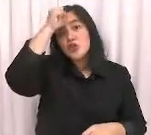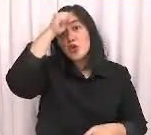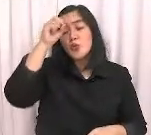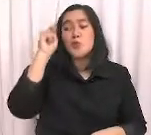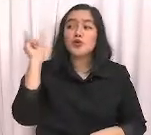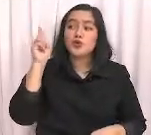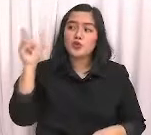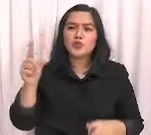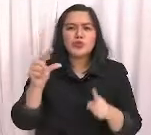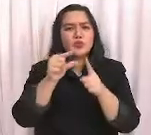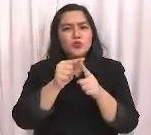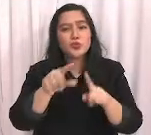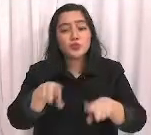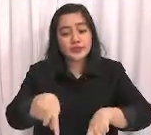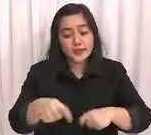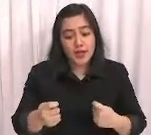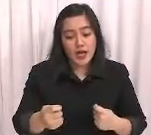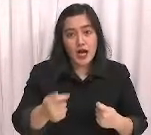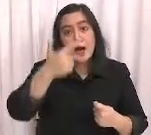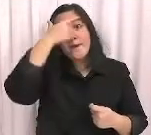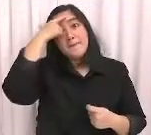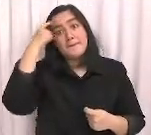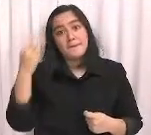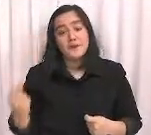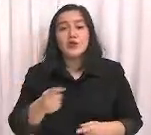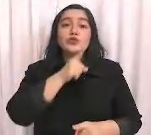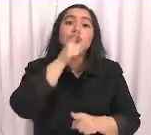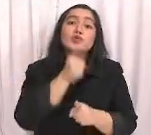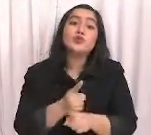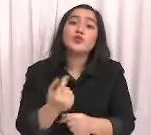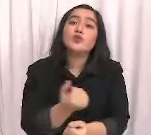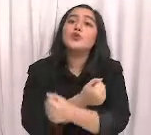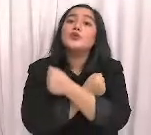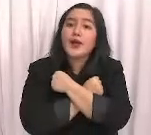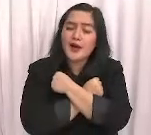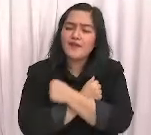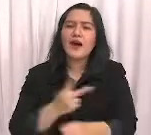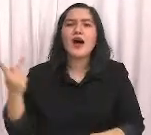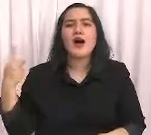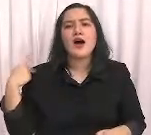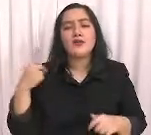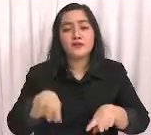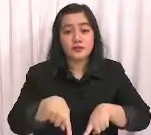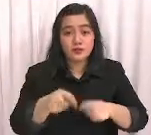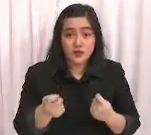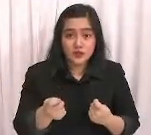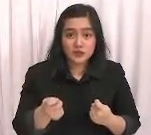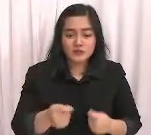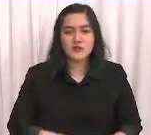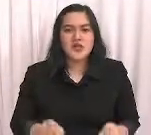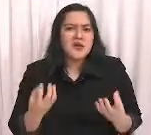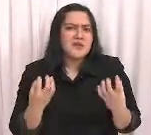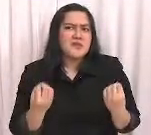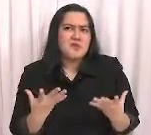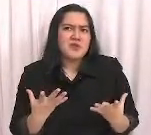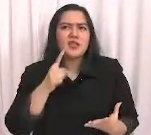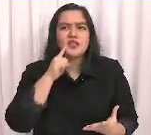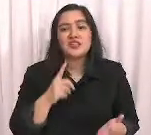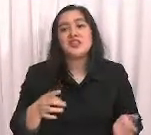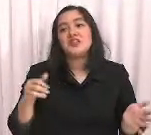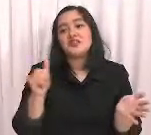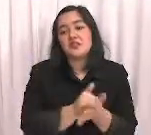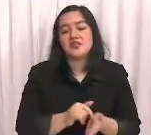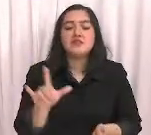totoong nagmamahal ay may tiwala. Karamihang nagmamahal, mga kapatid, nagsasabing magmamahal, pero